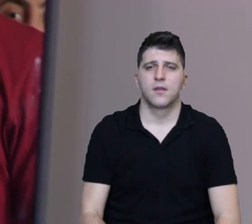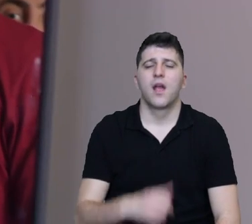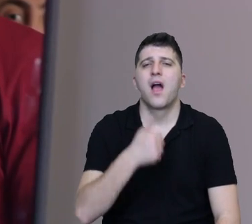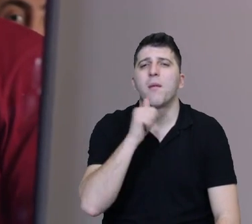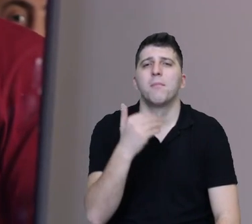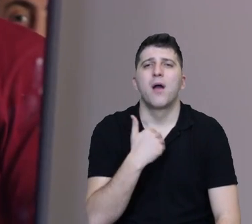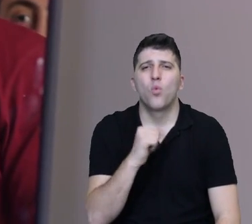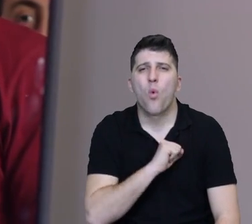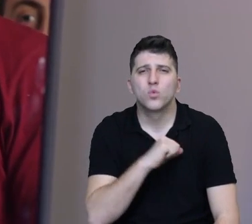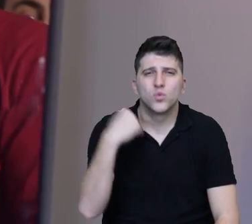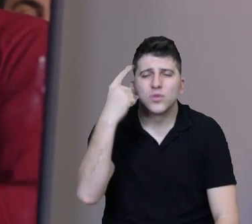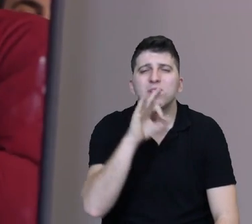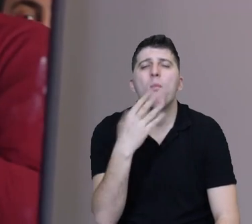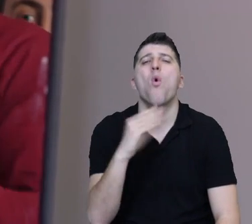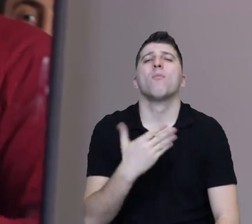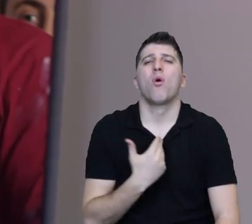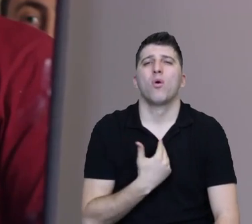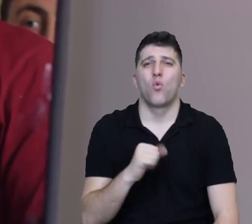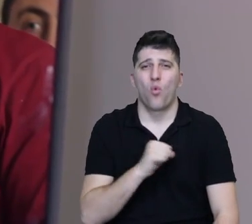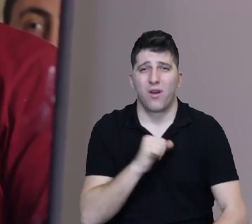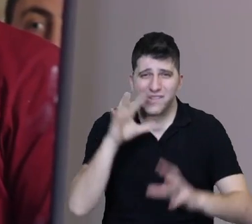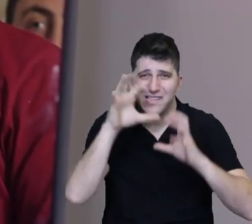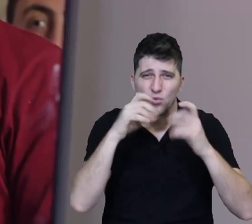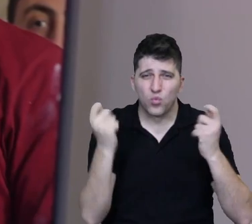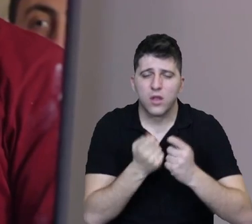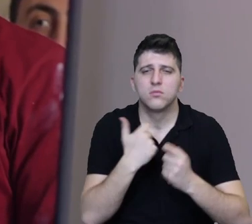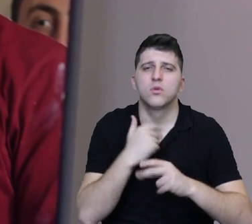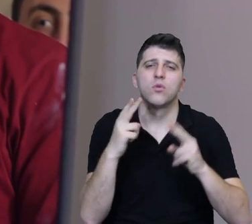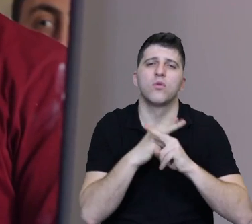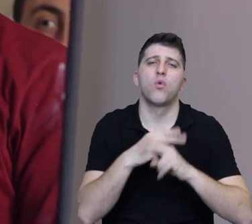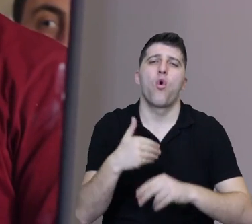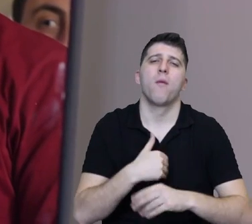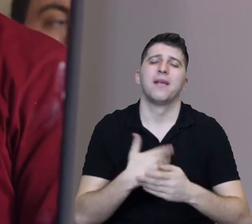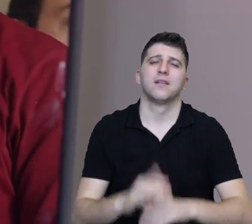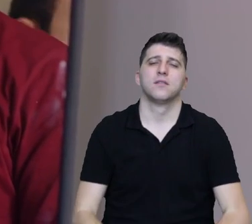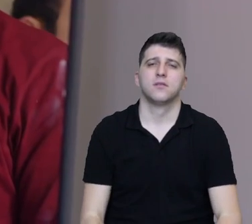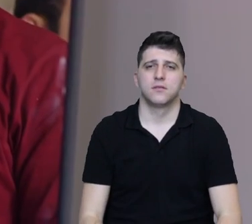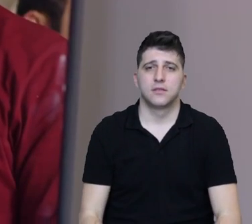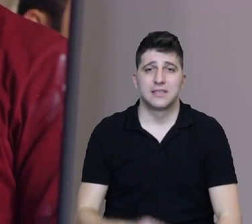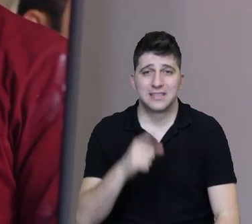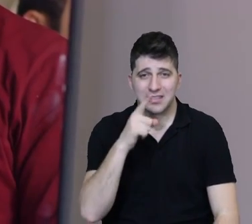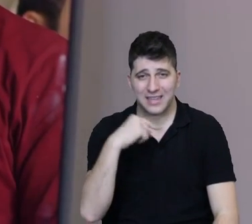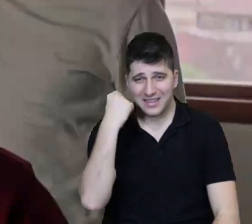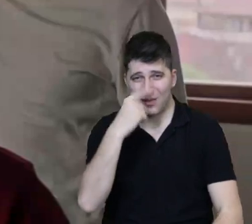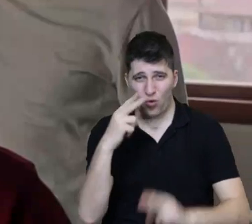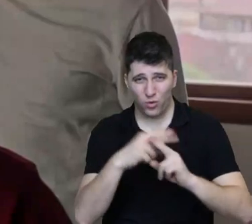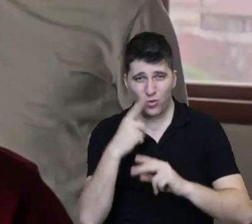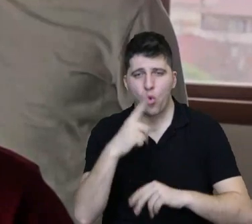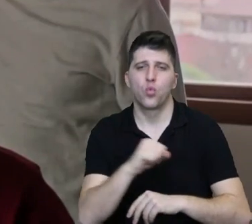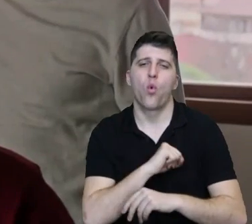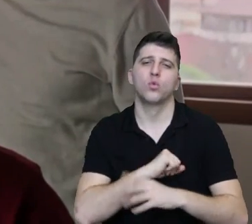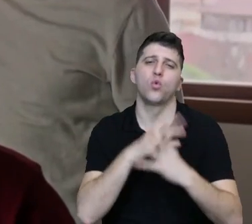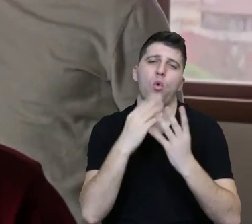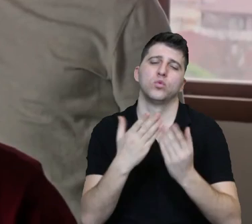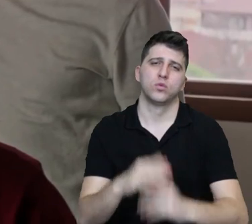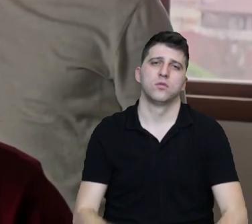Abi ben korkunç olamıyorum ya. Yani korkunç olmaya çalıştıkça gülünç oluyorum ha. İsmail sen gülünç olmaya çalıştıkça korkunç